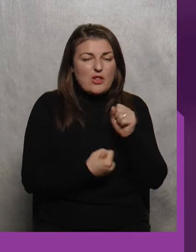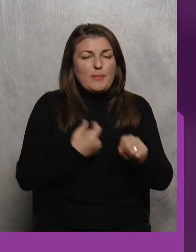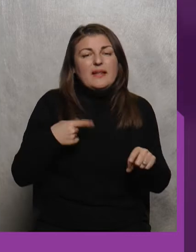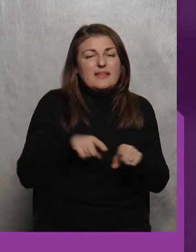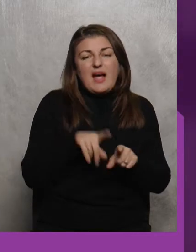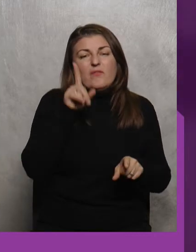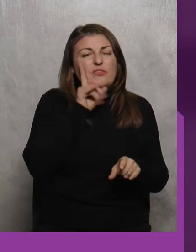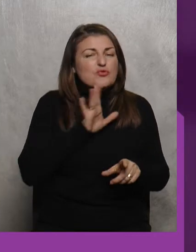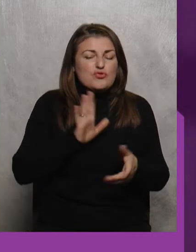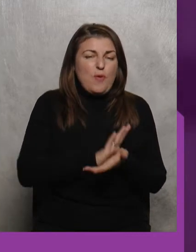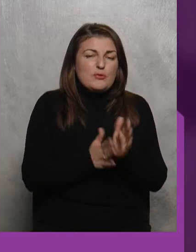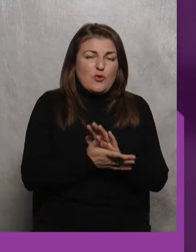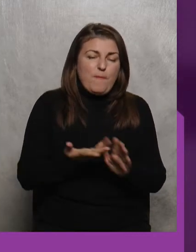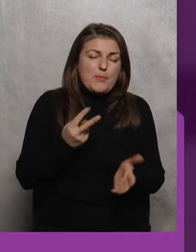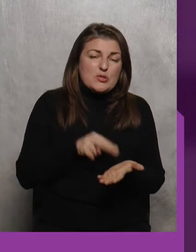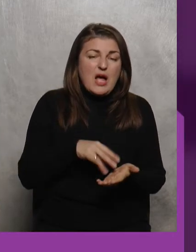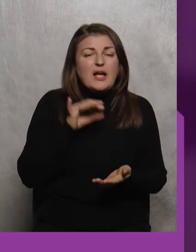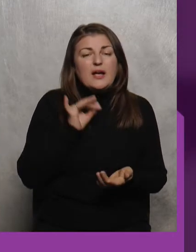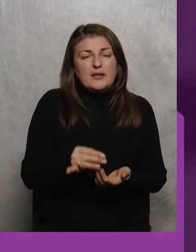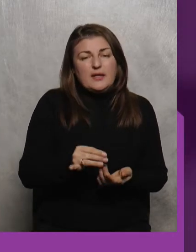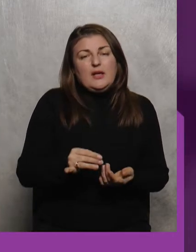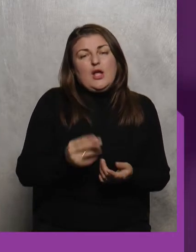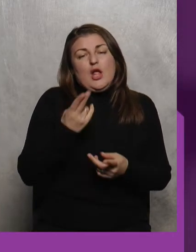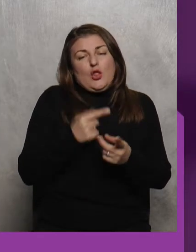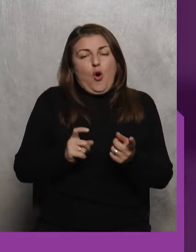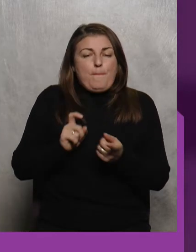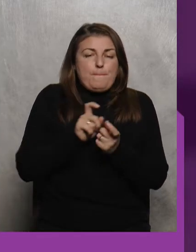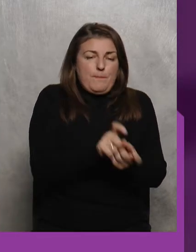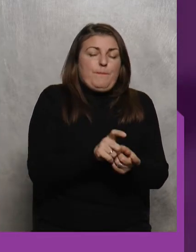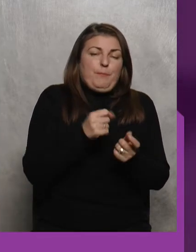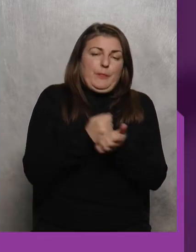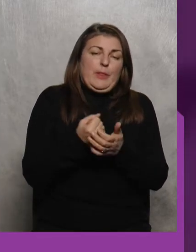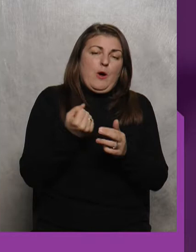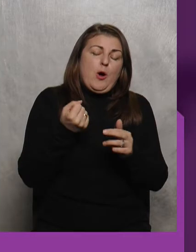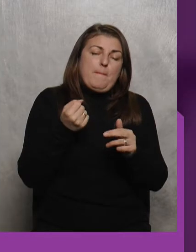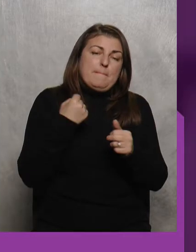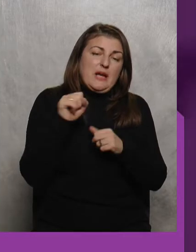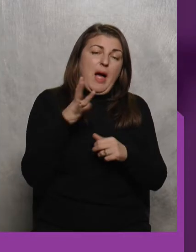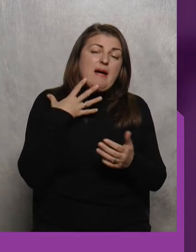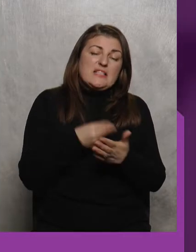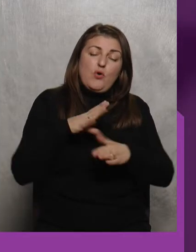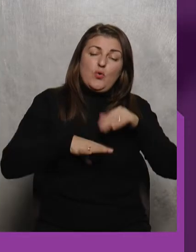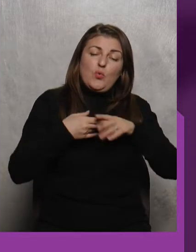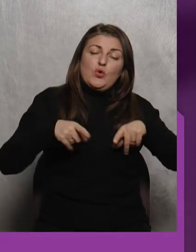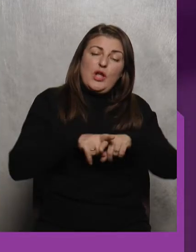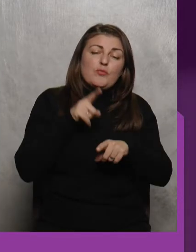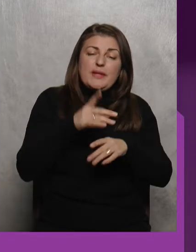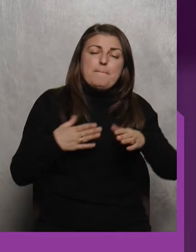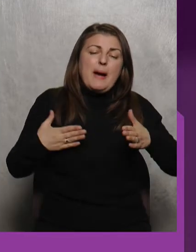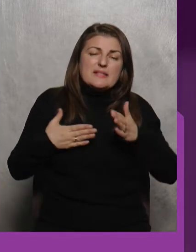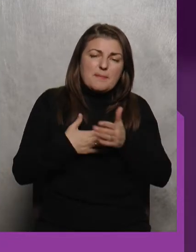так в незручне становище поставити і добороти до перемоги. А свою руку так, щоб ти